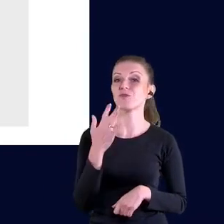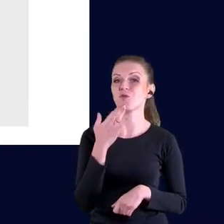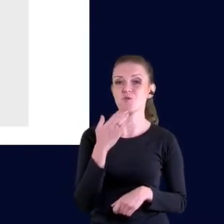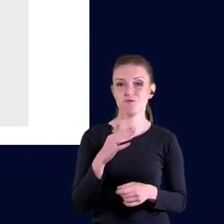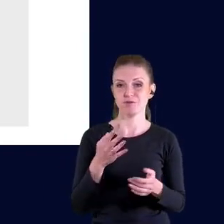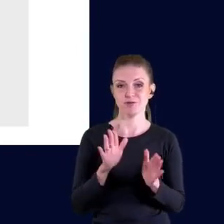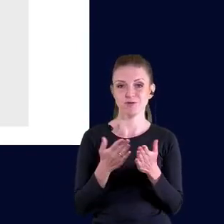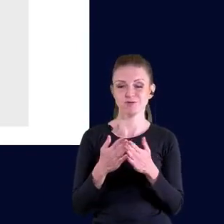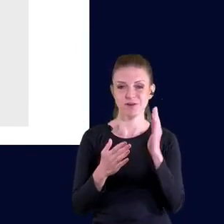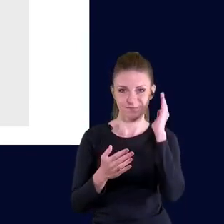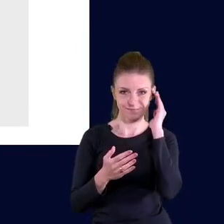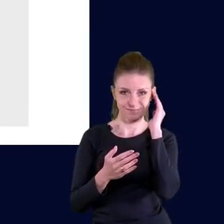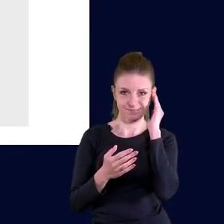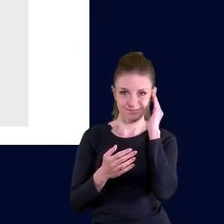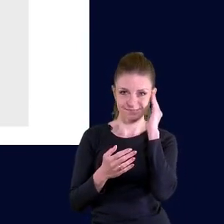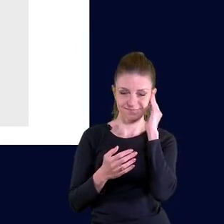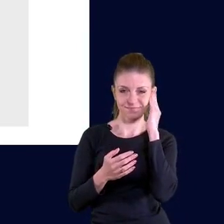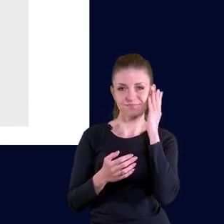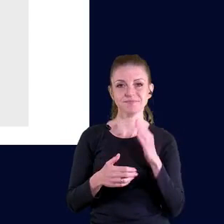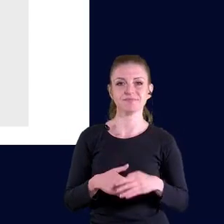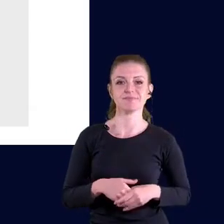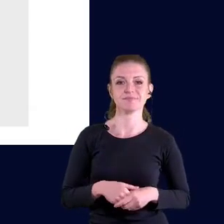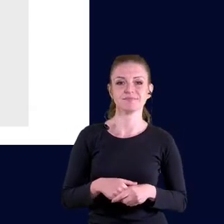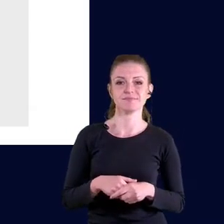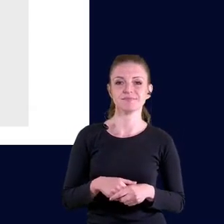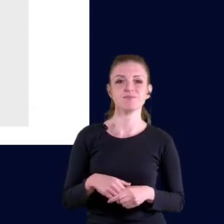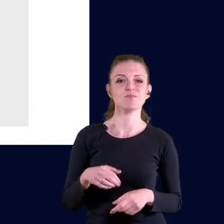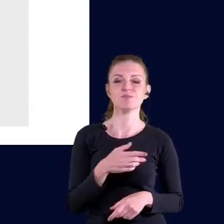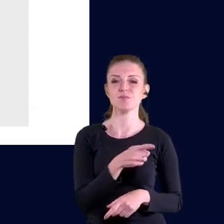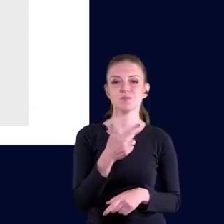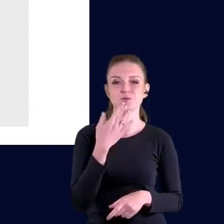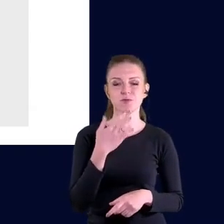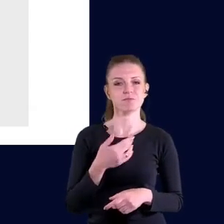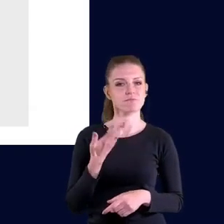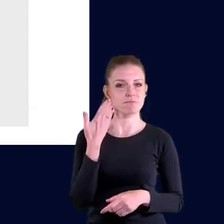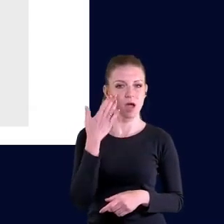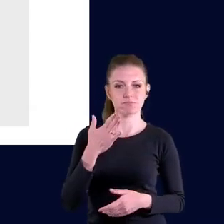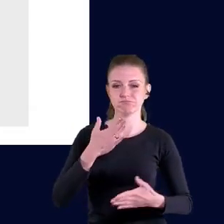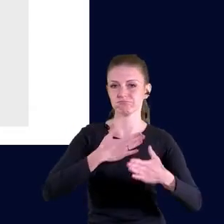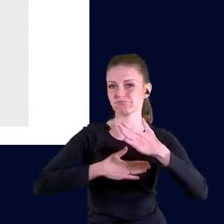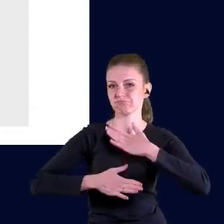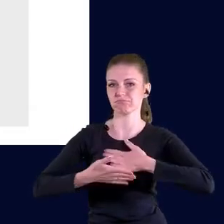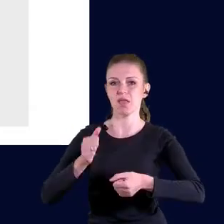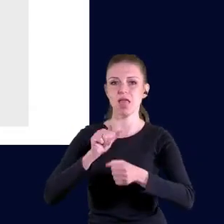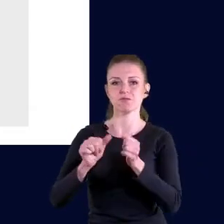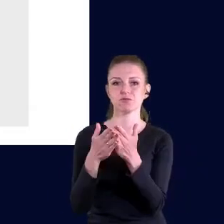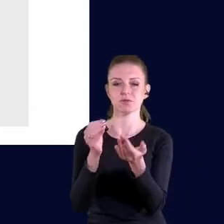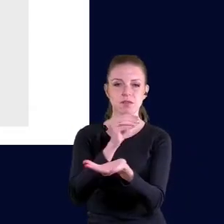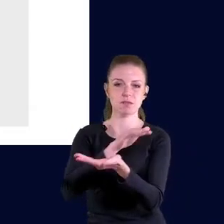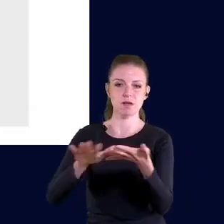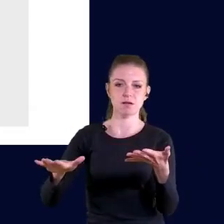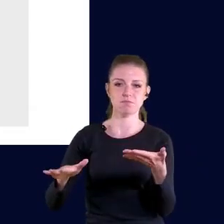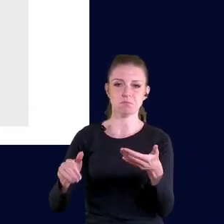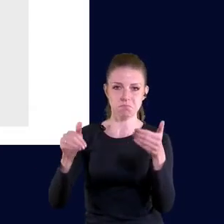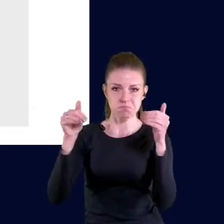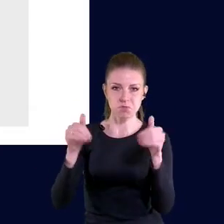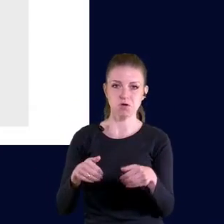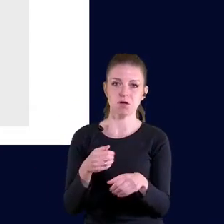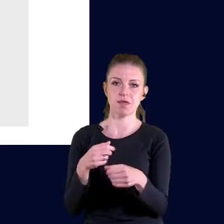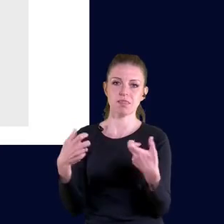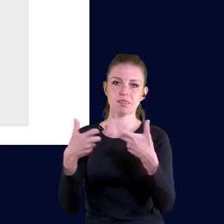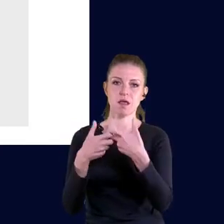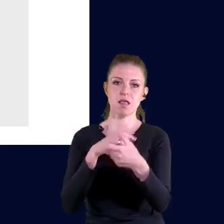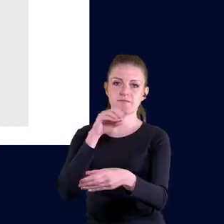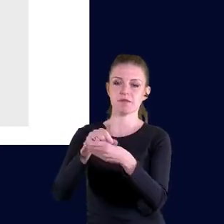że podręcznik jest dostępny za darmo jest jest dostępny online